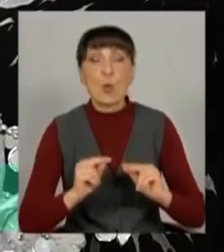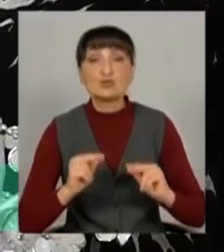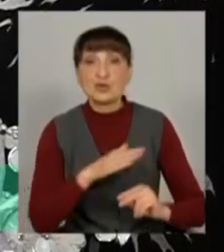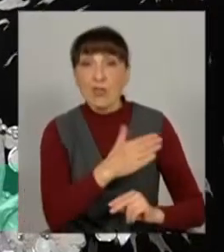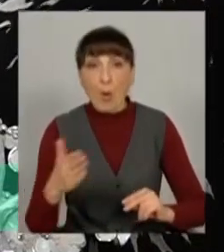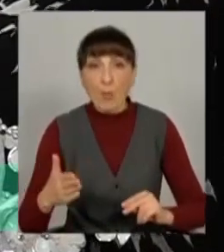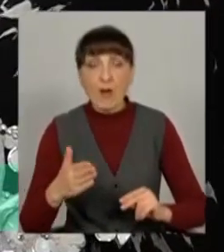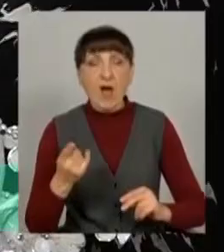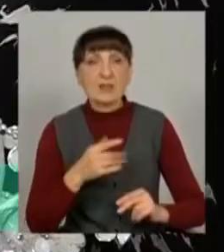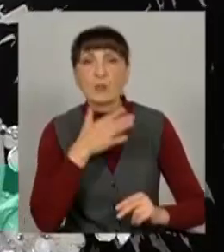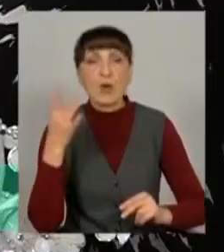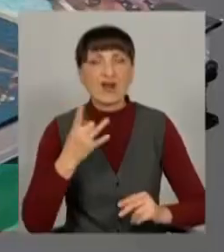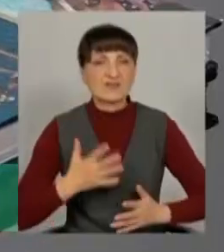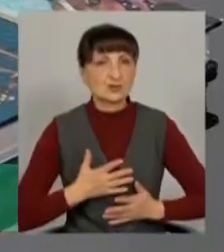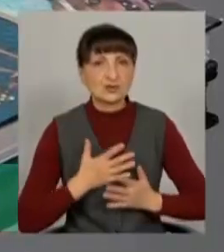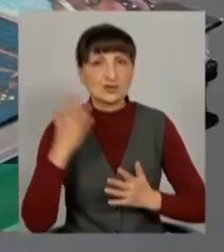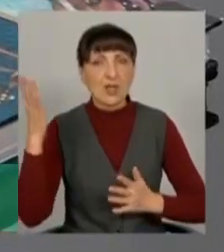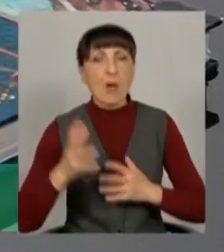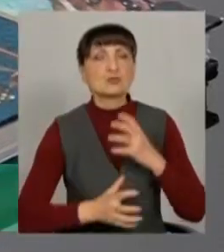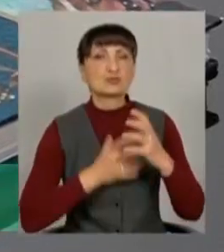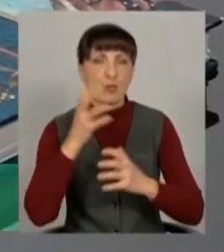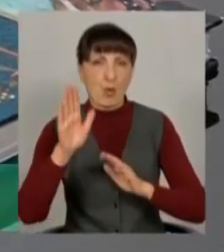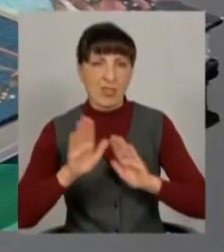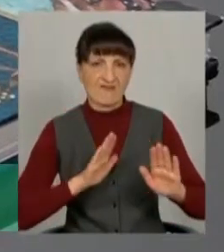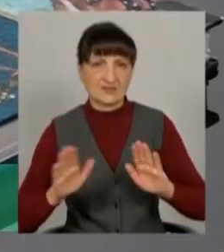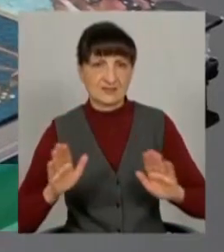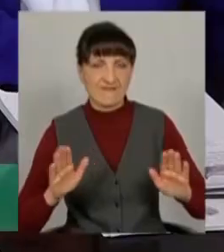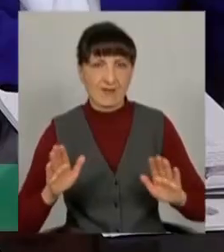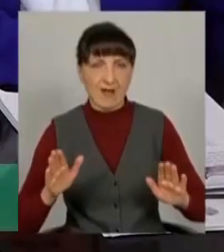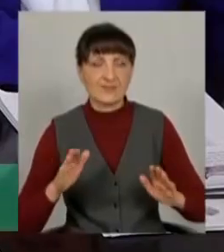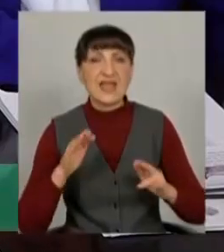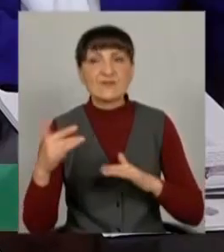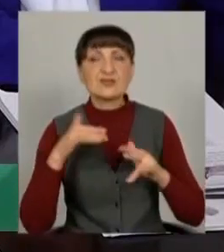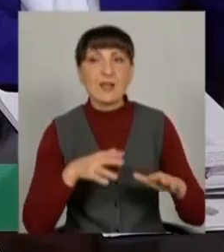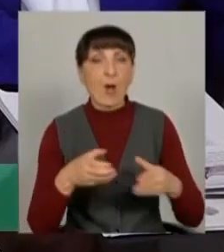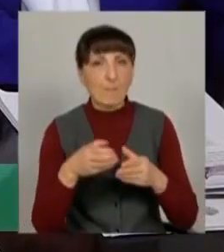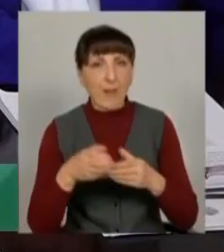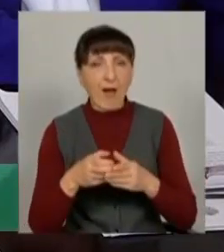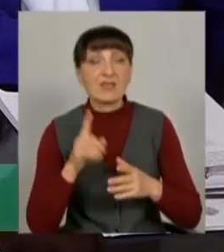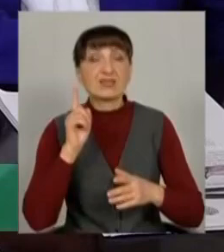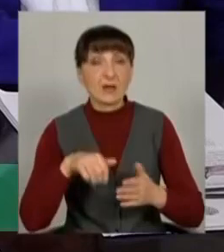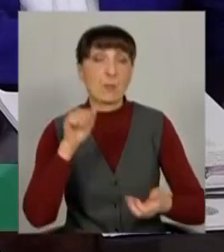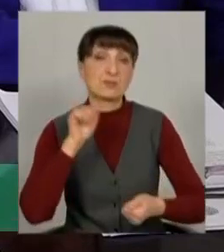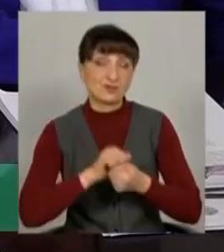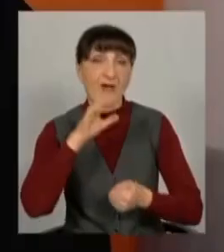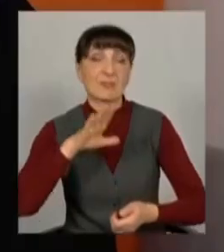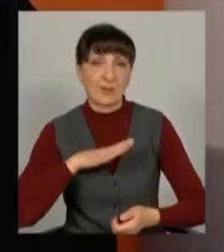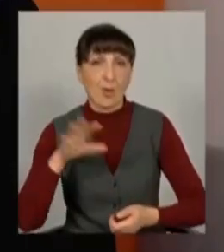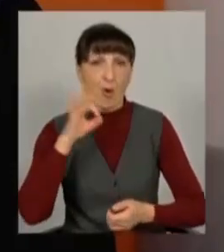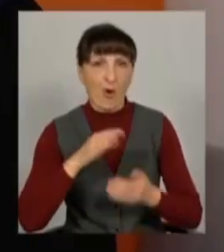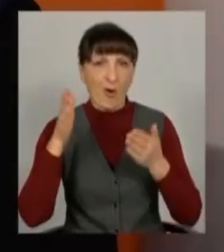работы не раз вызывали восхищение и на международных выставках деятельность талантливой команды отражалась и в печатных